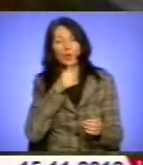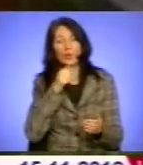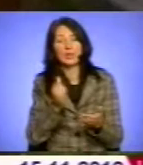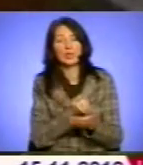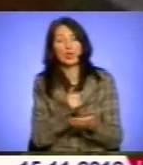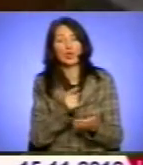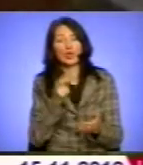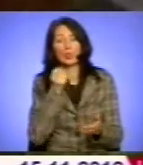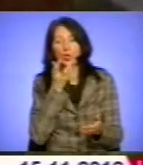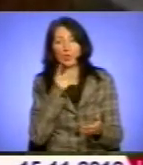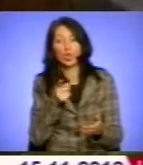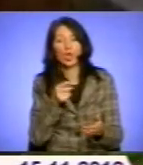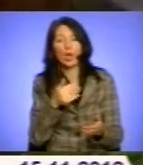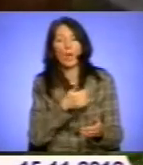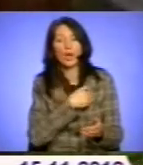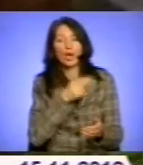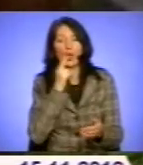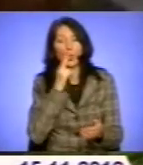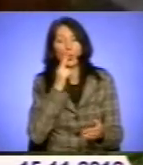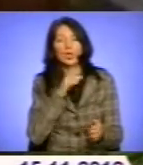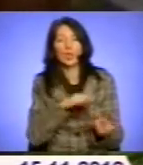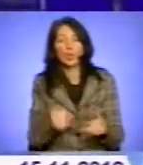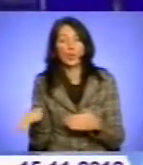позитивне. Тоді бажання курити відразу зникне.